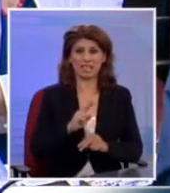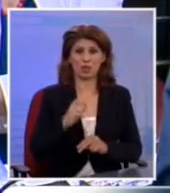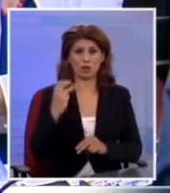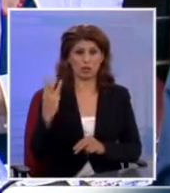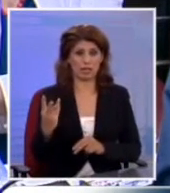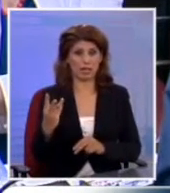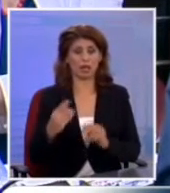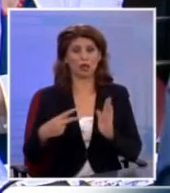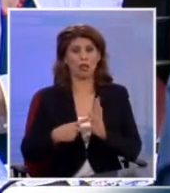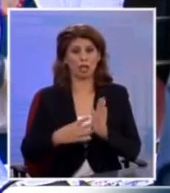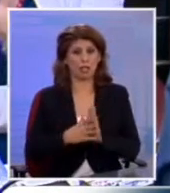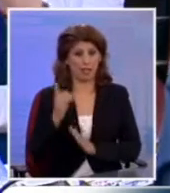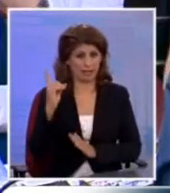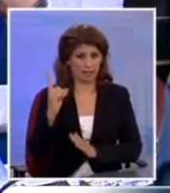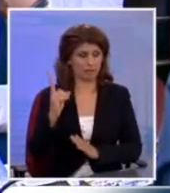4023 του 2011,